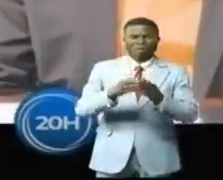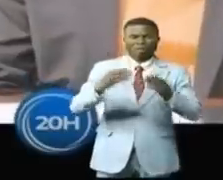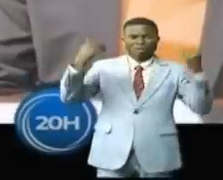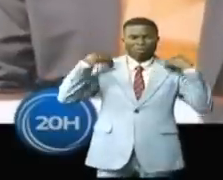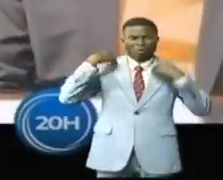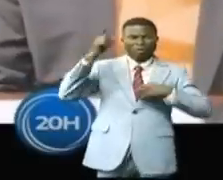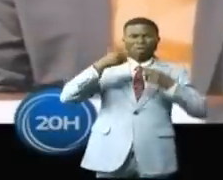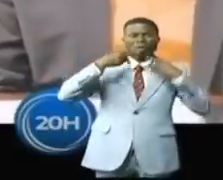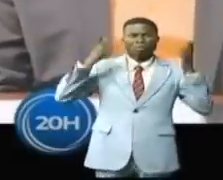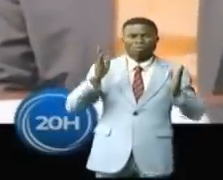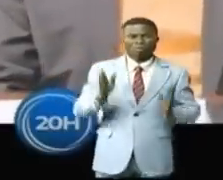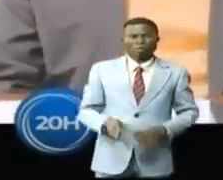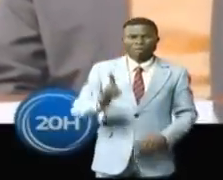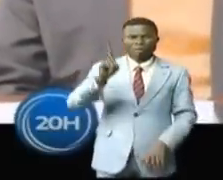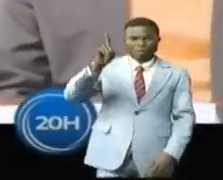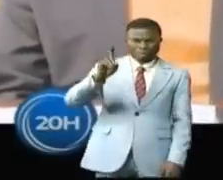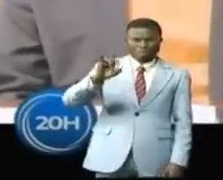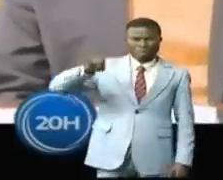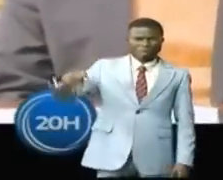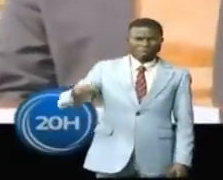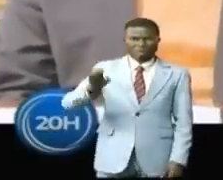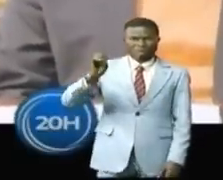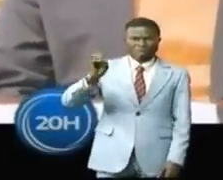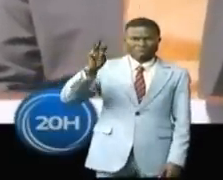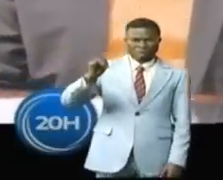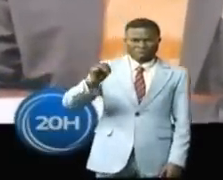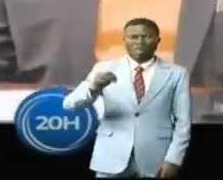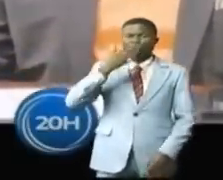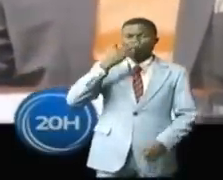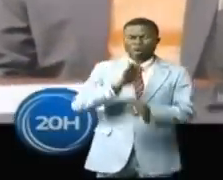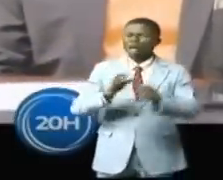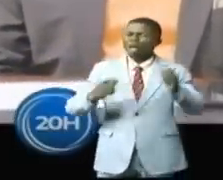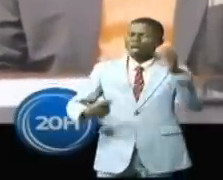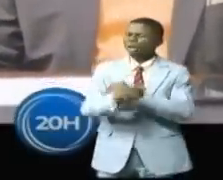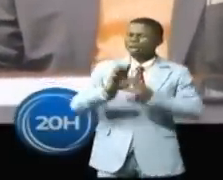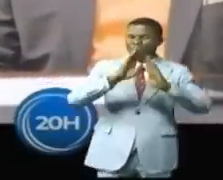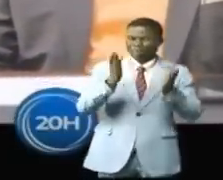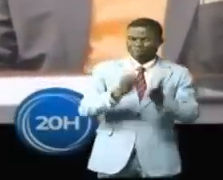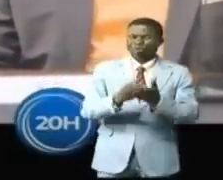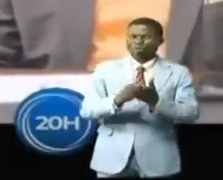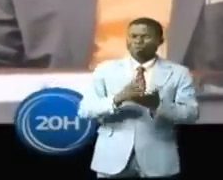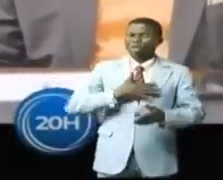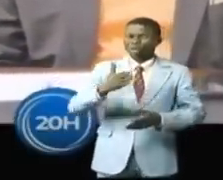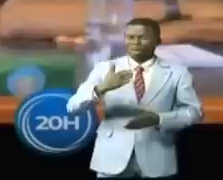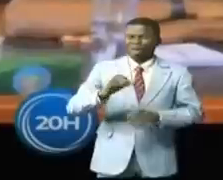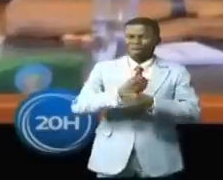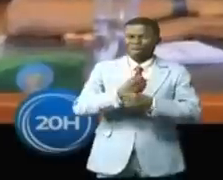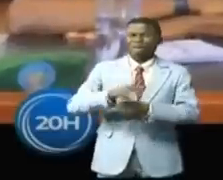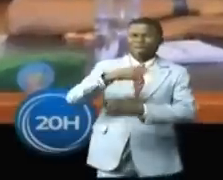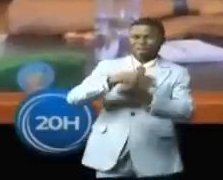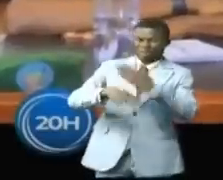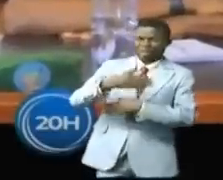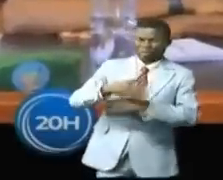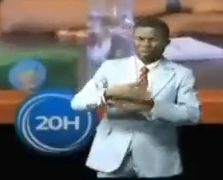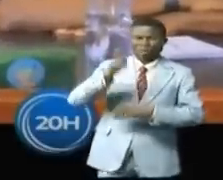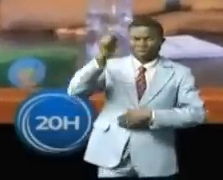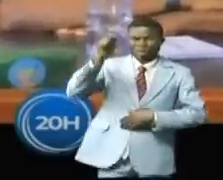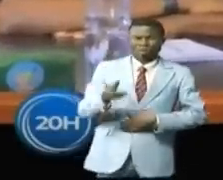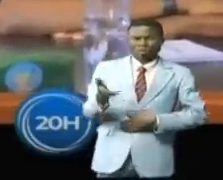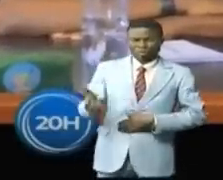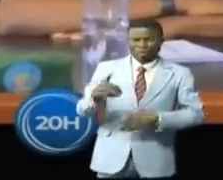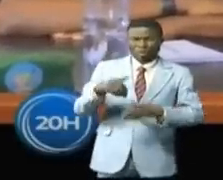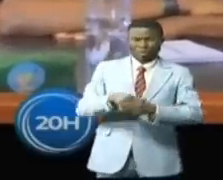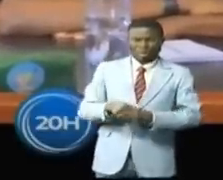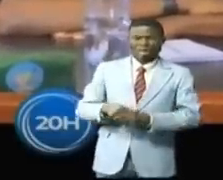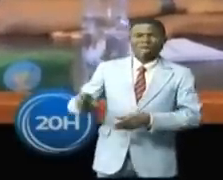le pasteur James Biensi promet de dénoncer toute personne qui tenterait d'installer la base d'un groupe armé dans